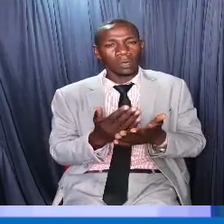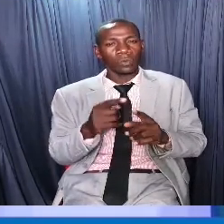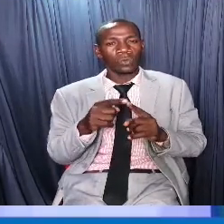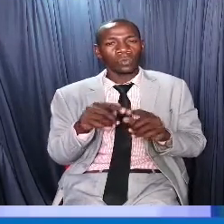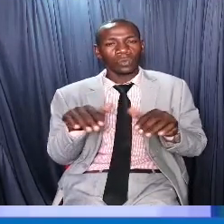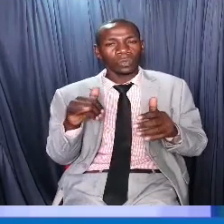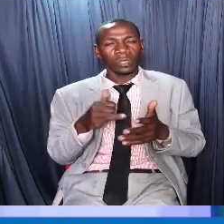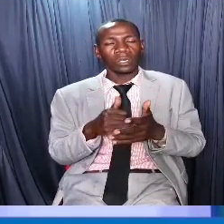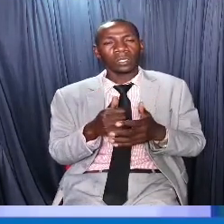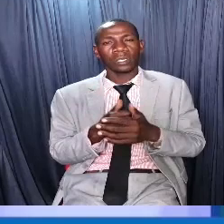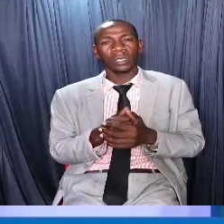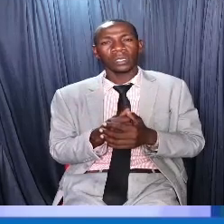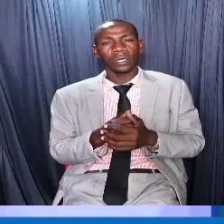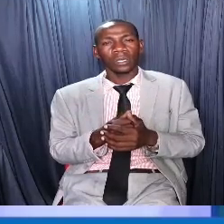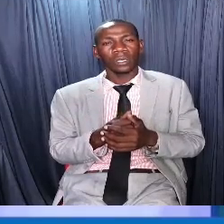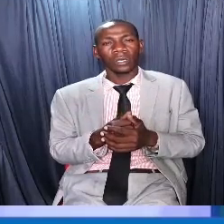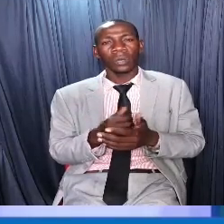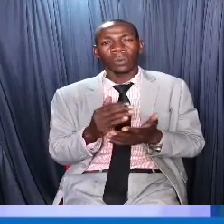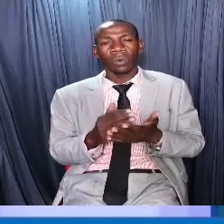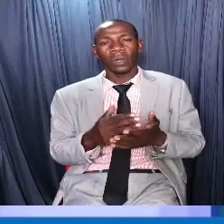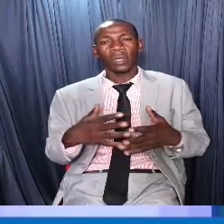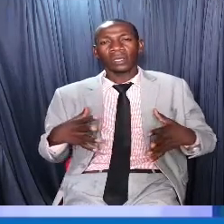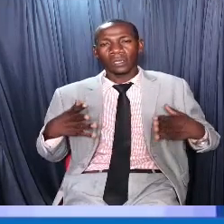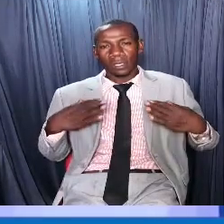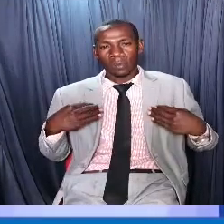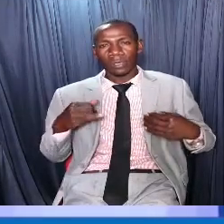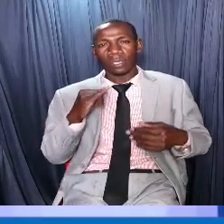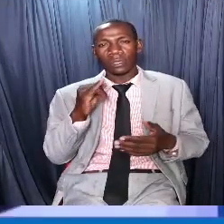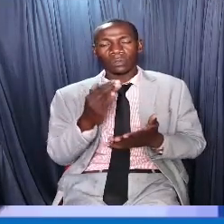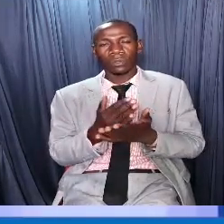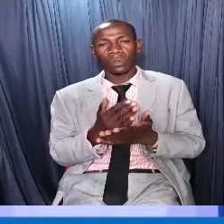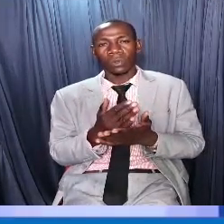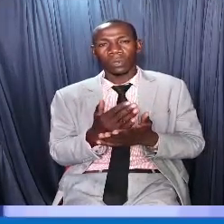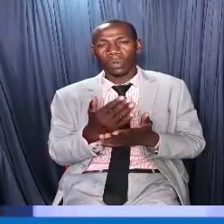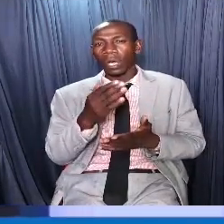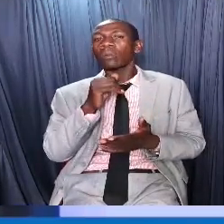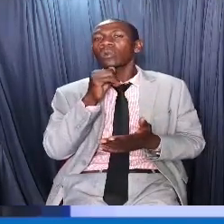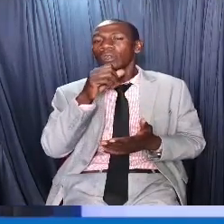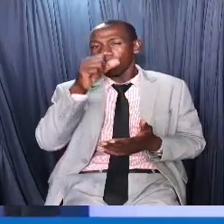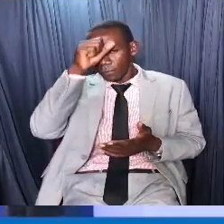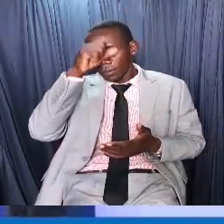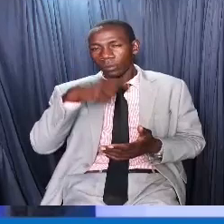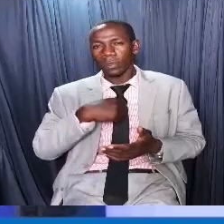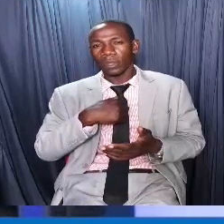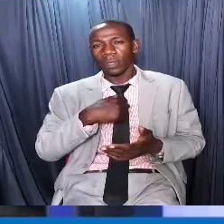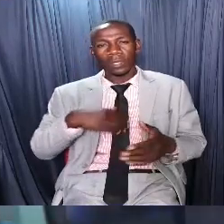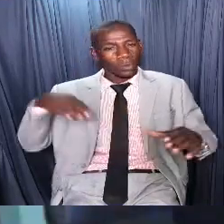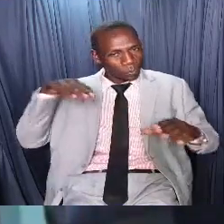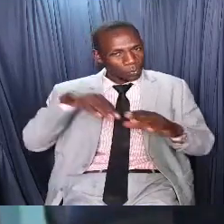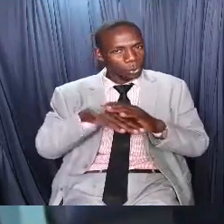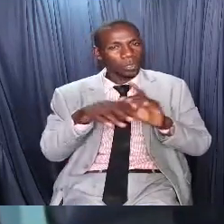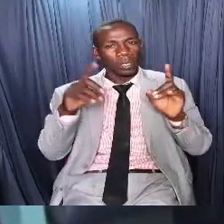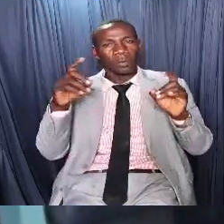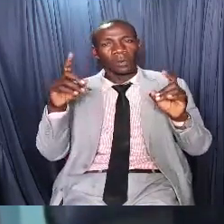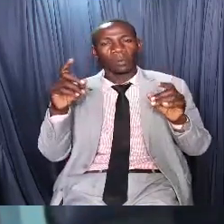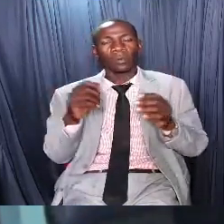what do you fear here? Hata mwingine ashawishike na ni kweli. Want to be influenced and it's very true. Kwani mimi mbona niwe mjinga? Why should I be a fool here? Hata naye aingie mabaya. Him to